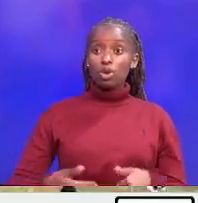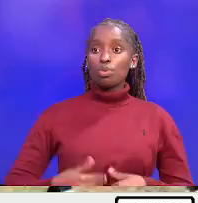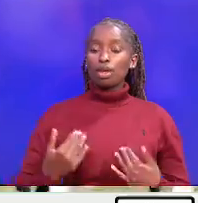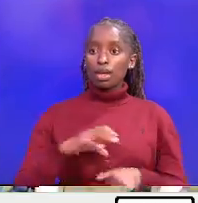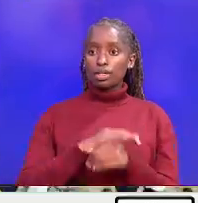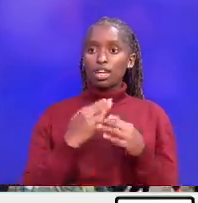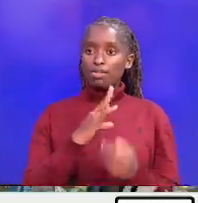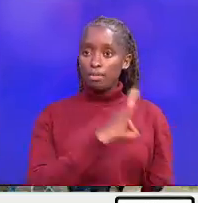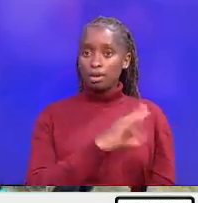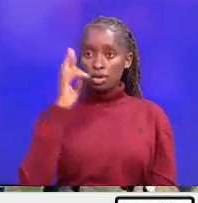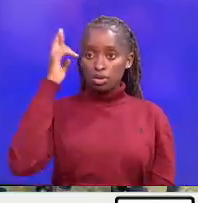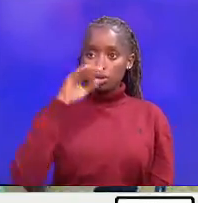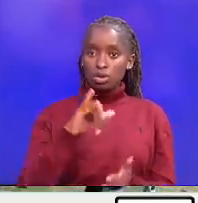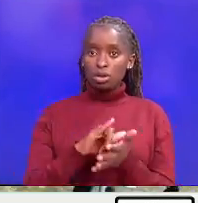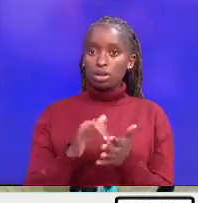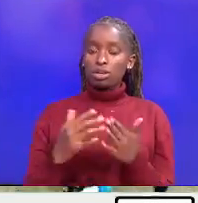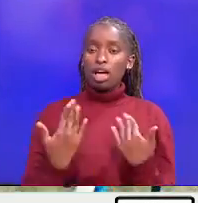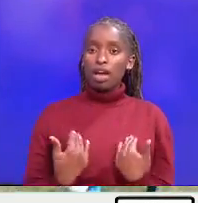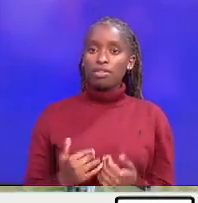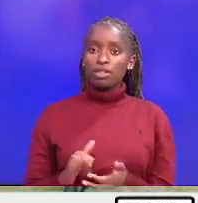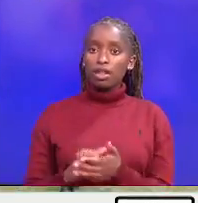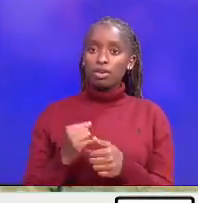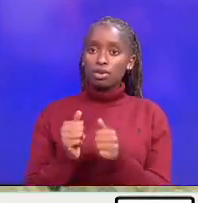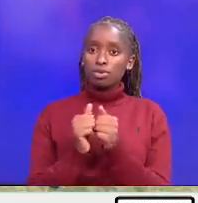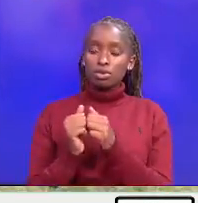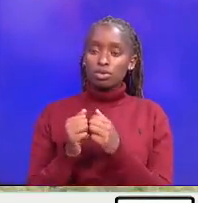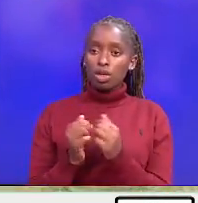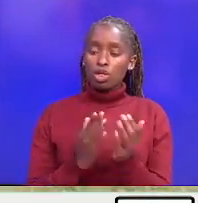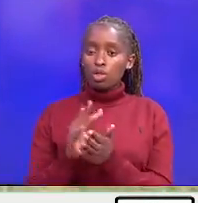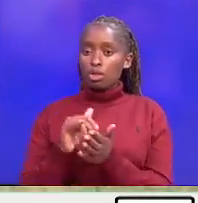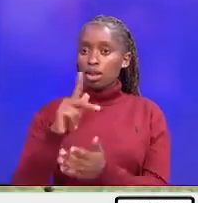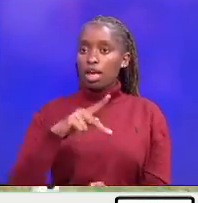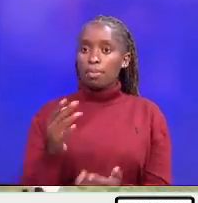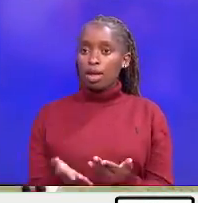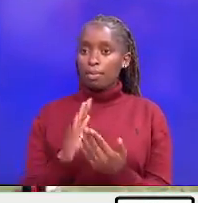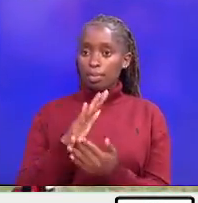kwani ushirikiano huu kupitia app ya Yeah utasaidia kupunguza